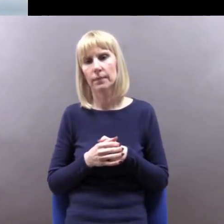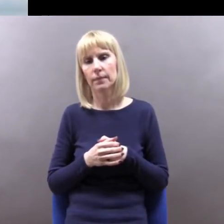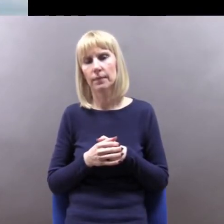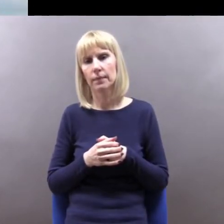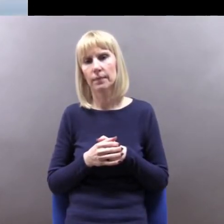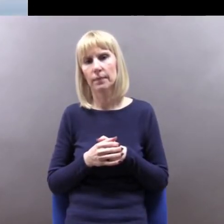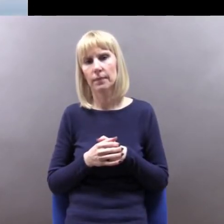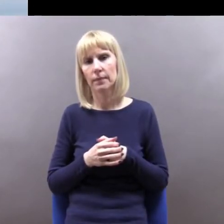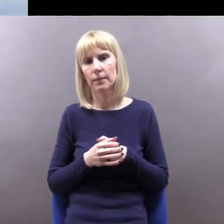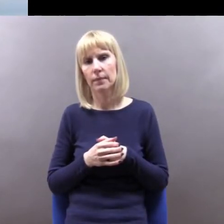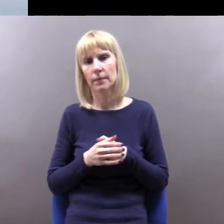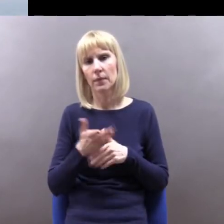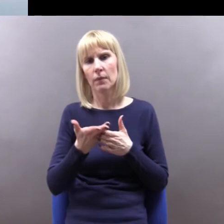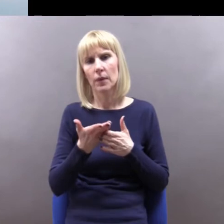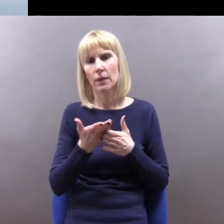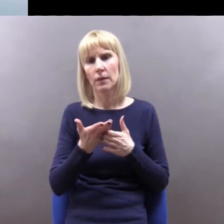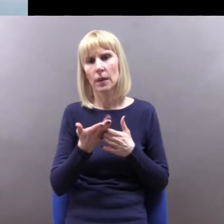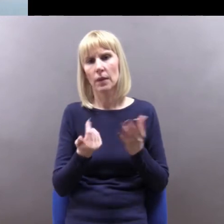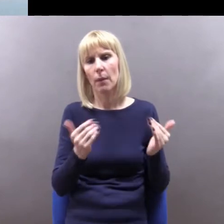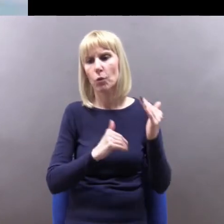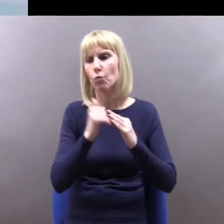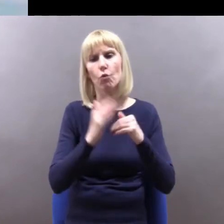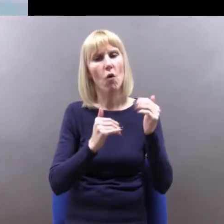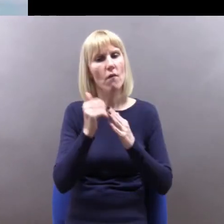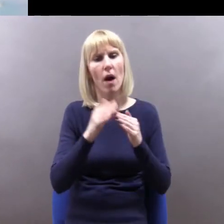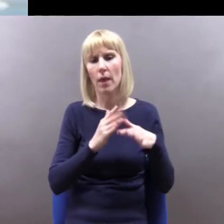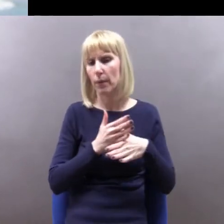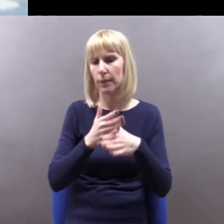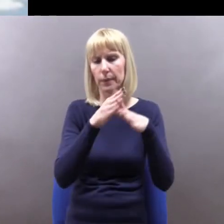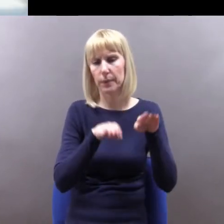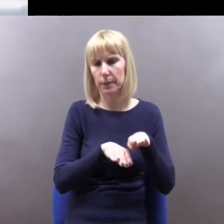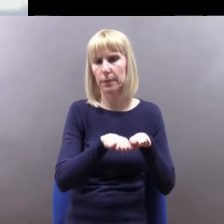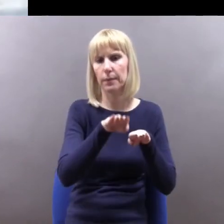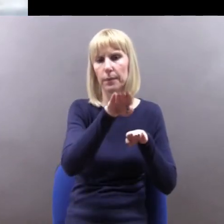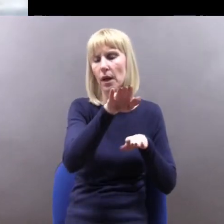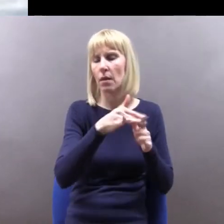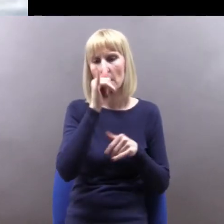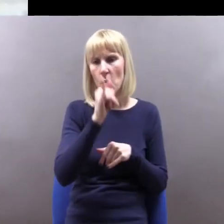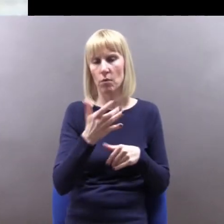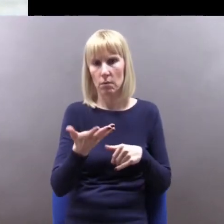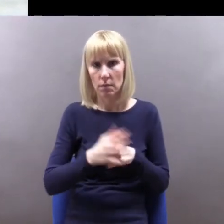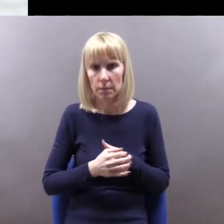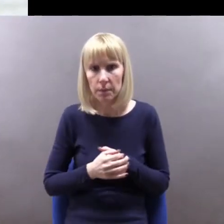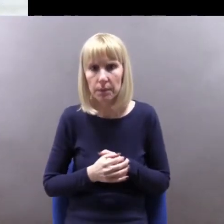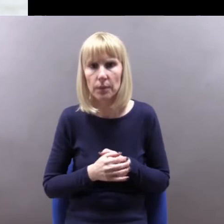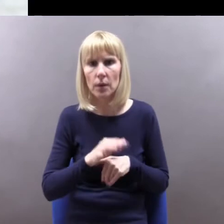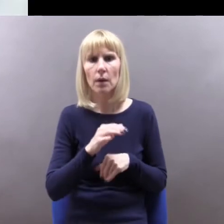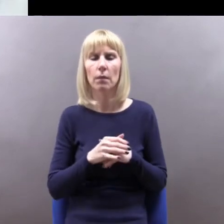Pewnie może, no natomiast platforma nie została do tego skonstruowana. Bo wyobraź sobie taką